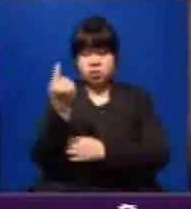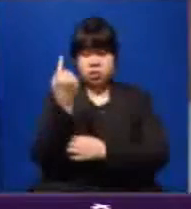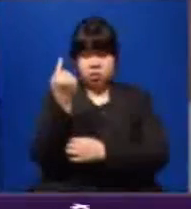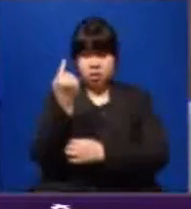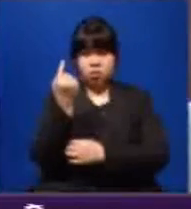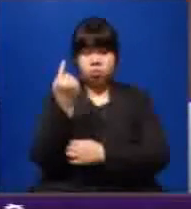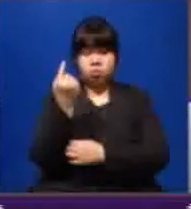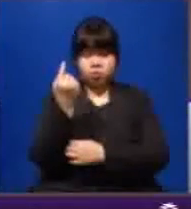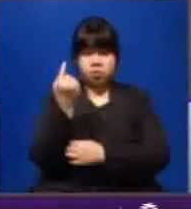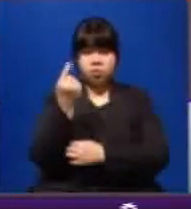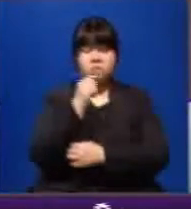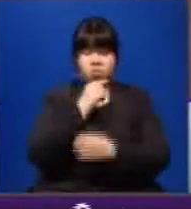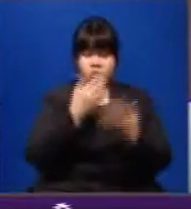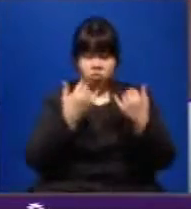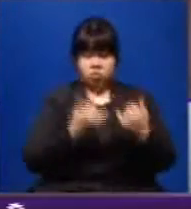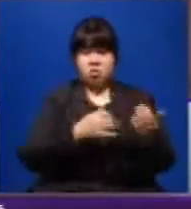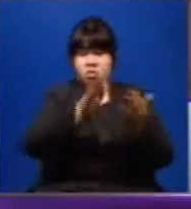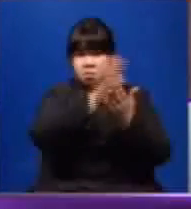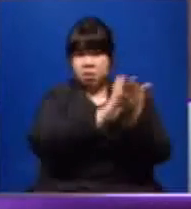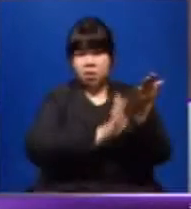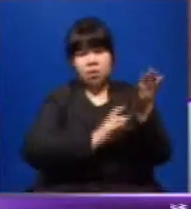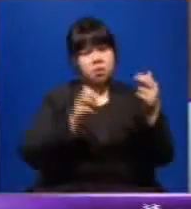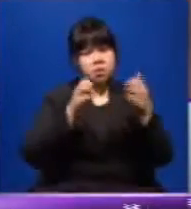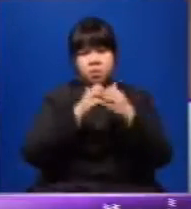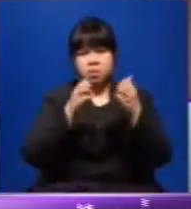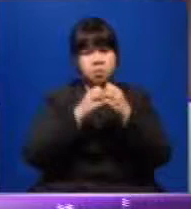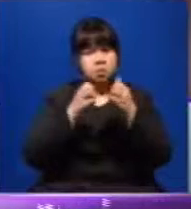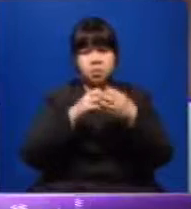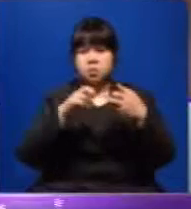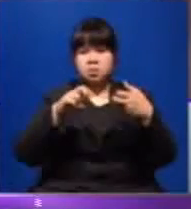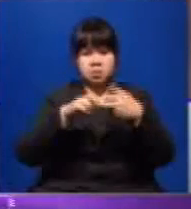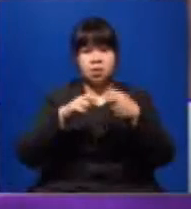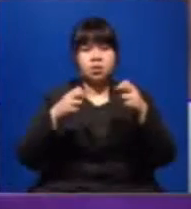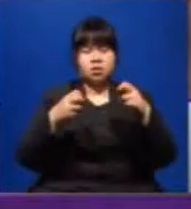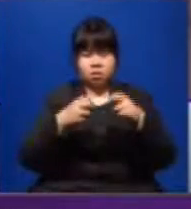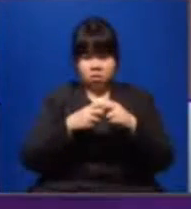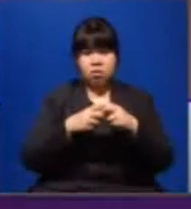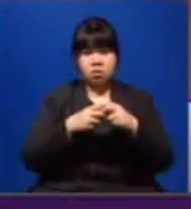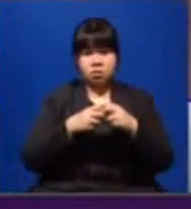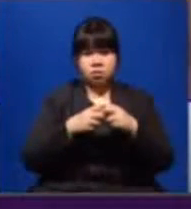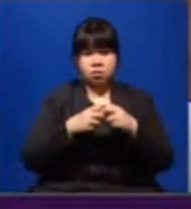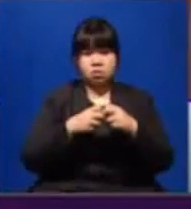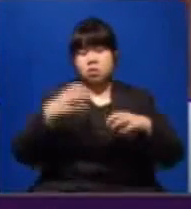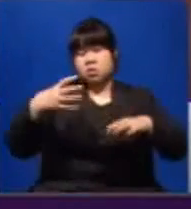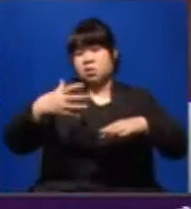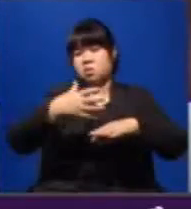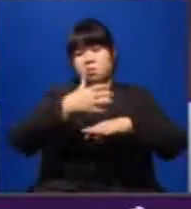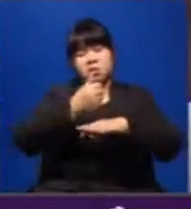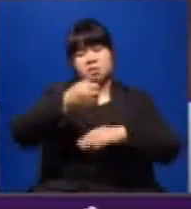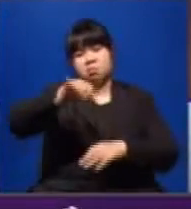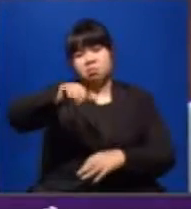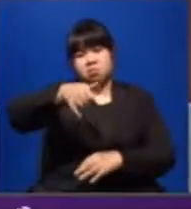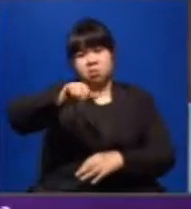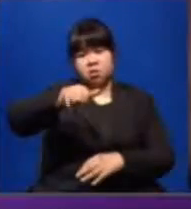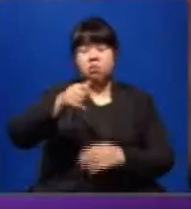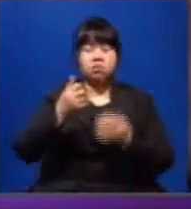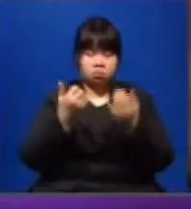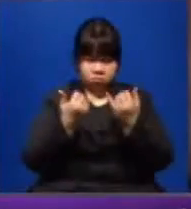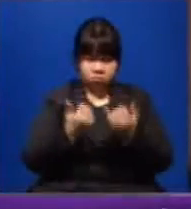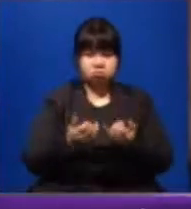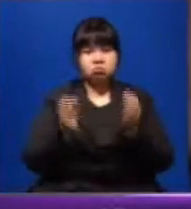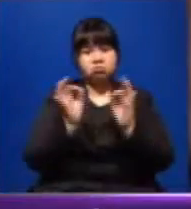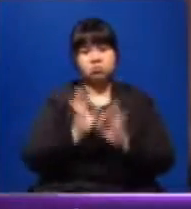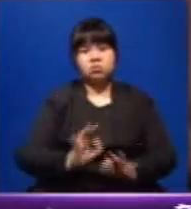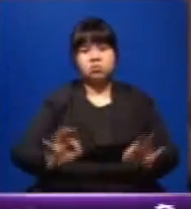ที่ประเทศเรามีความวุ่นวายหรือมีการเมืองไม่ปกติเนี่ยก็แน่นอนฮะก็